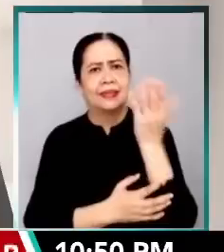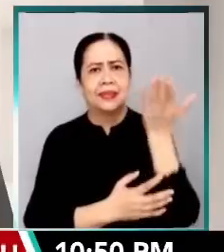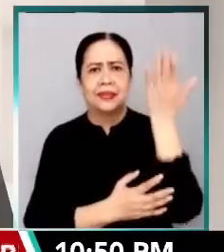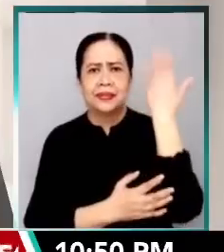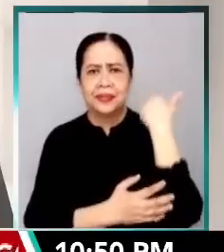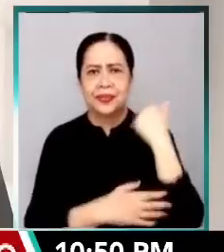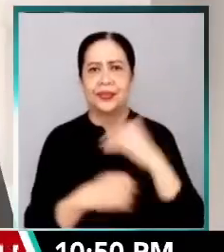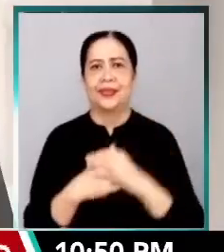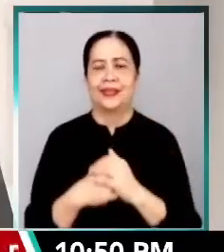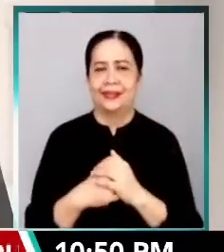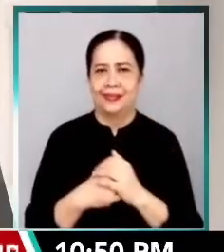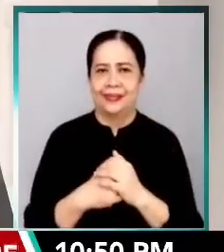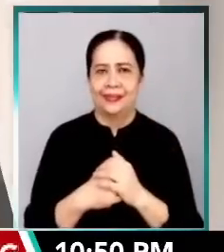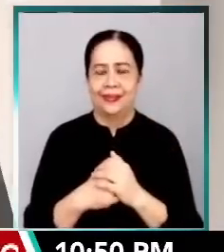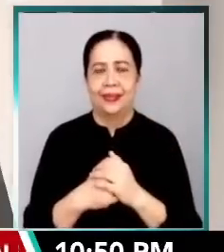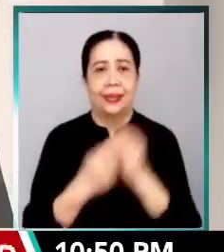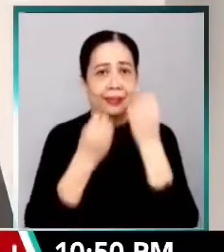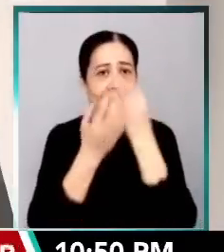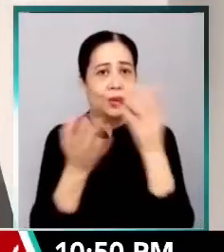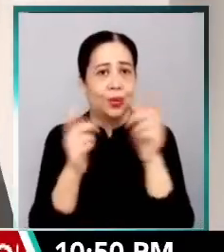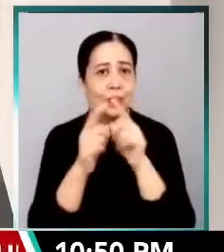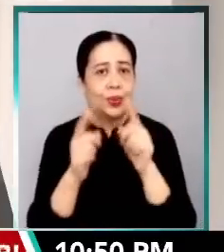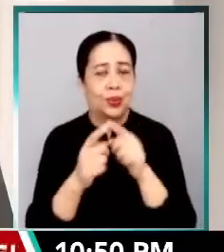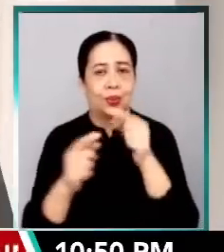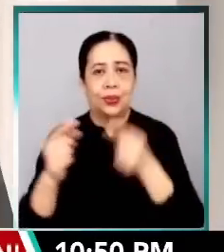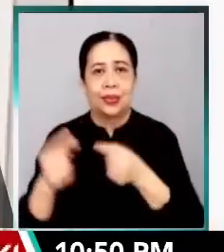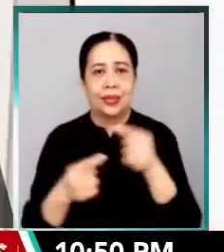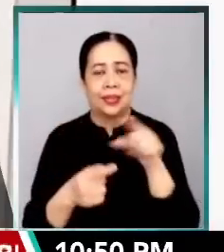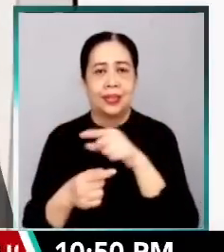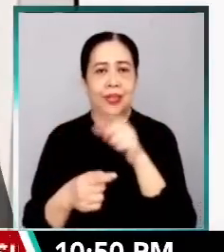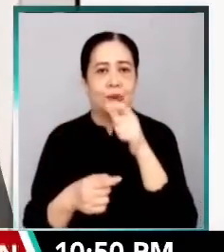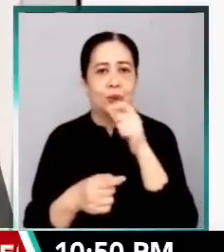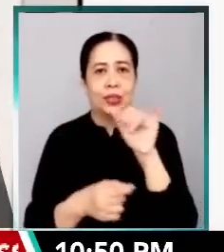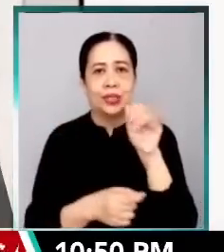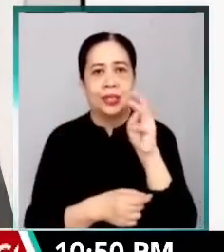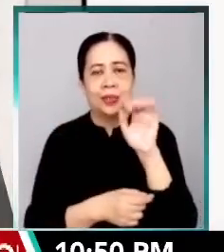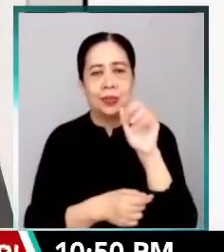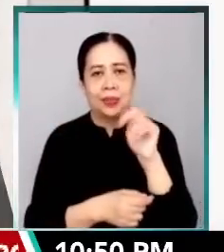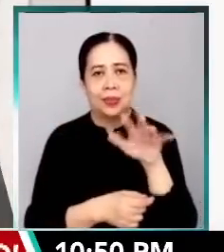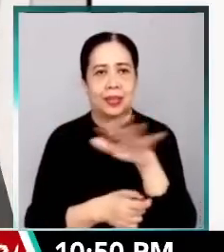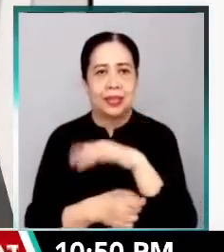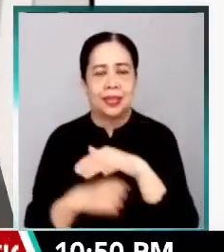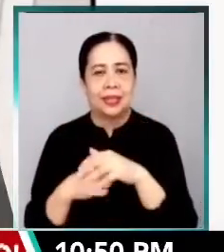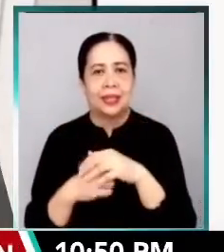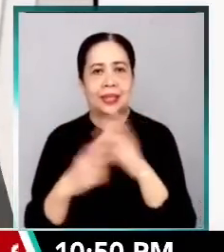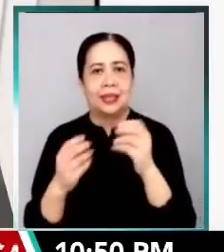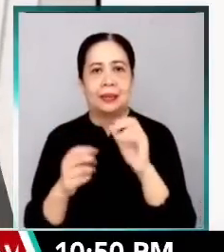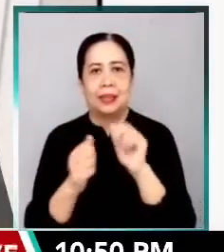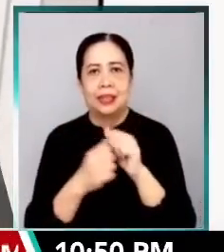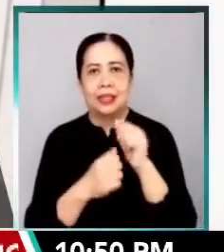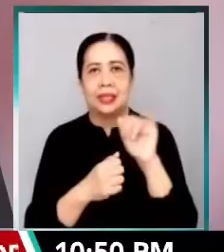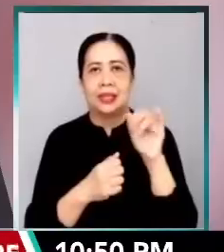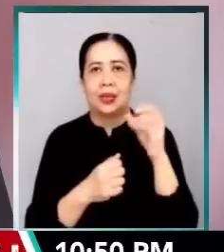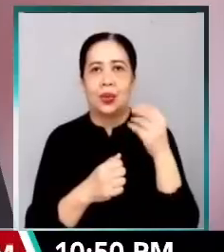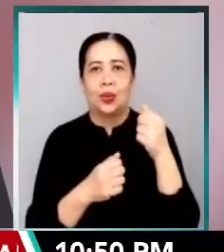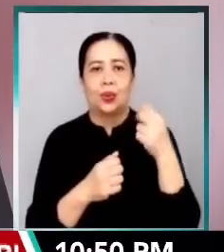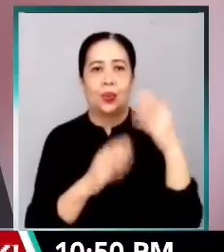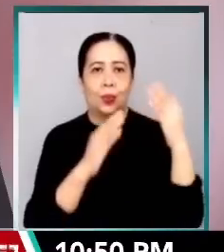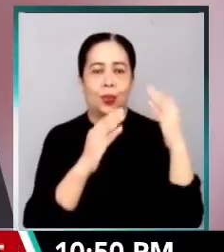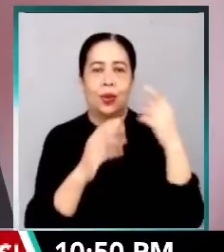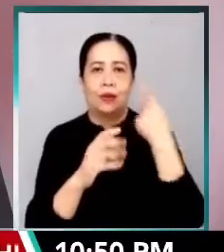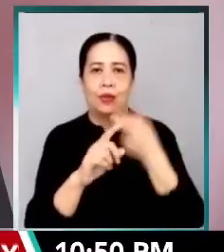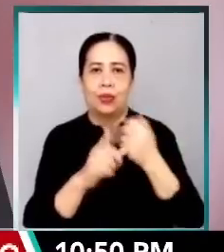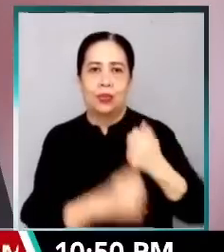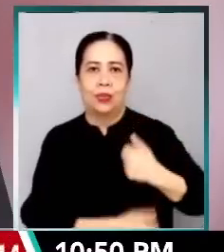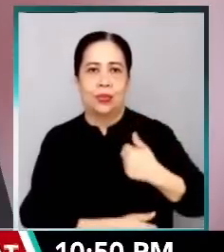nararanasan. Nagpaabot din ng pagbati sa ARMY si Jimin, pati si J-Hope all the way from the military. Nagpost